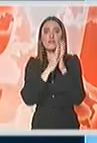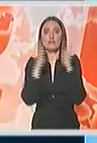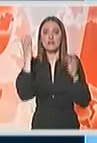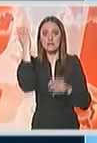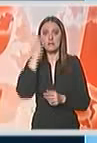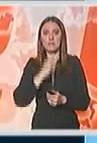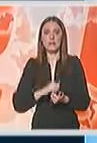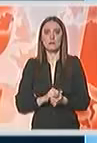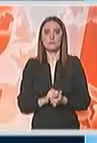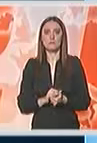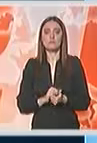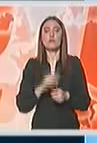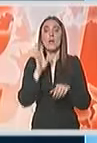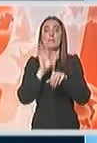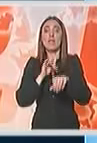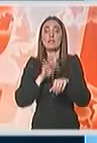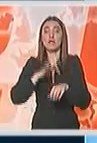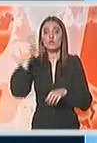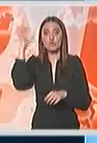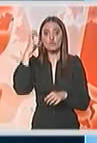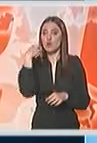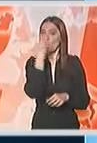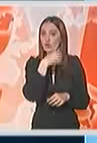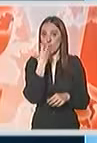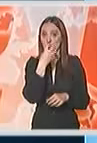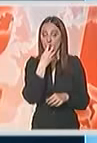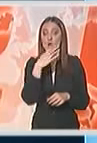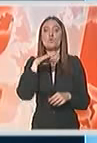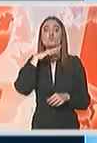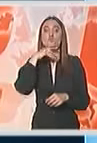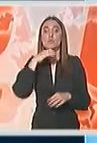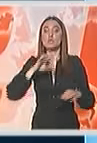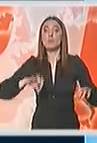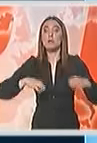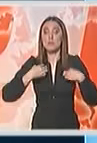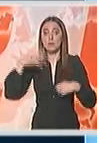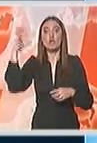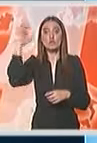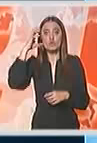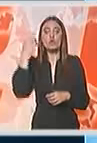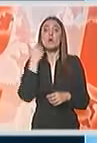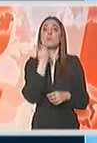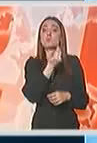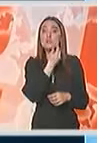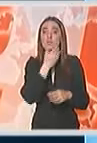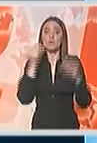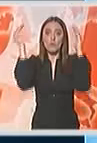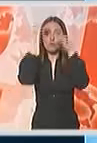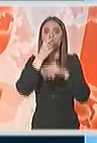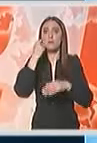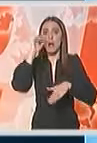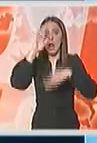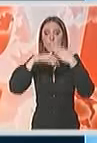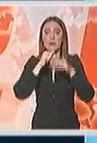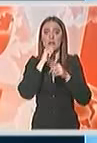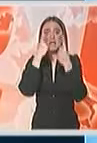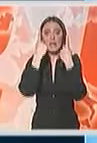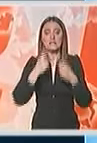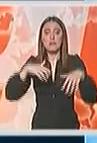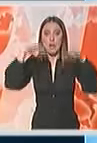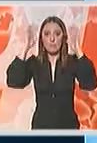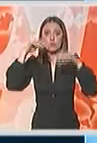19 stepeni. U petak pretežno sunčano i toplo. U subotu prepodne pretežno sunčano, a posle podne i uveče umereno oblačno i nestabilno